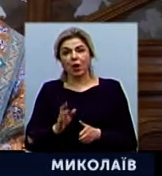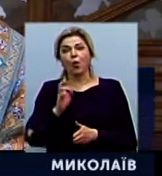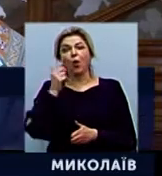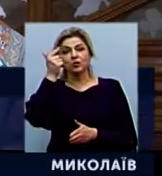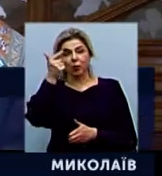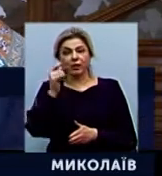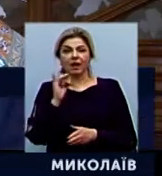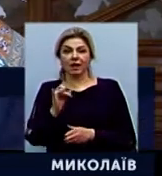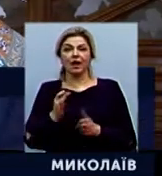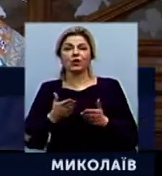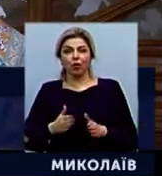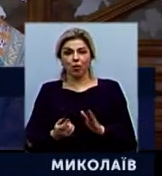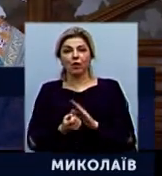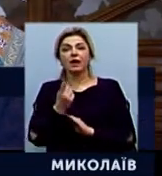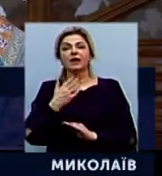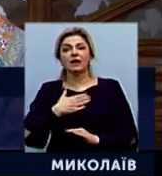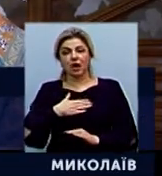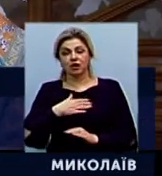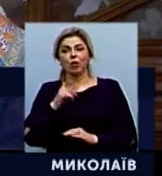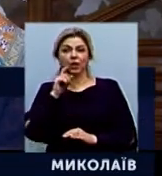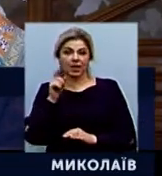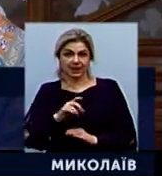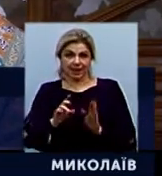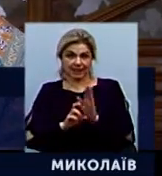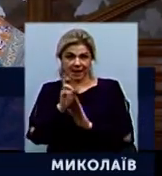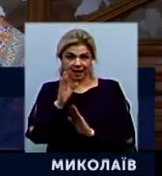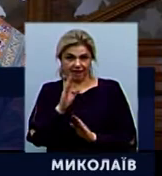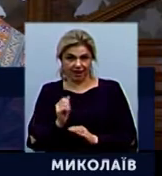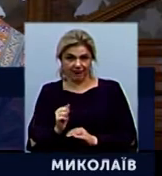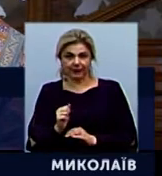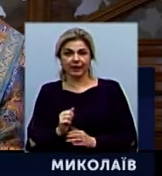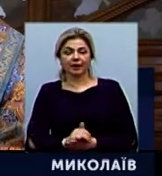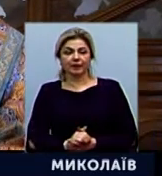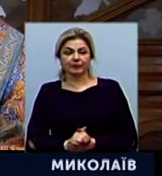Народилася і наша українська помісна православна церква – Автокефалія.